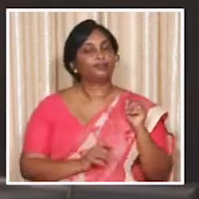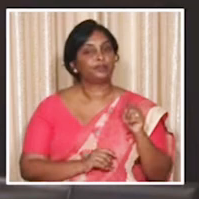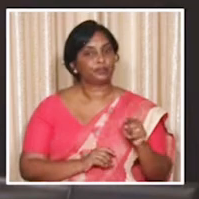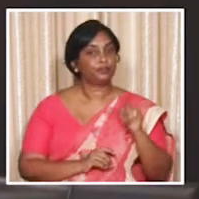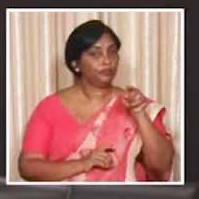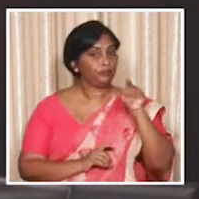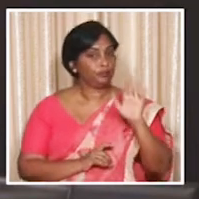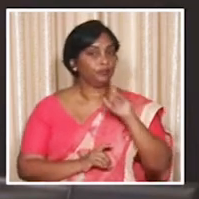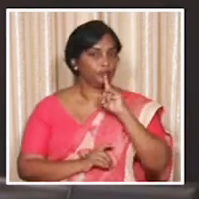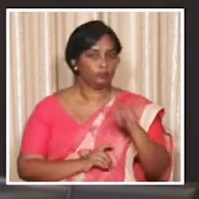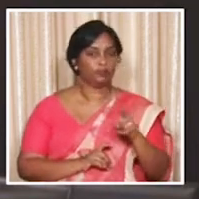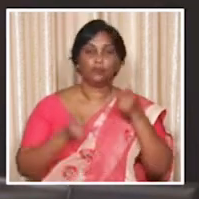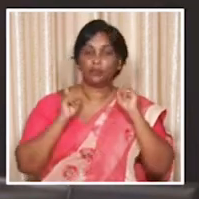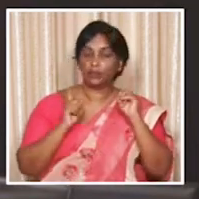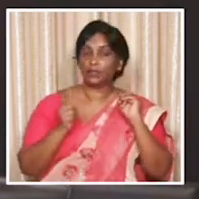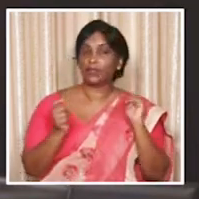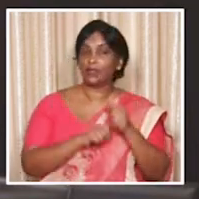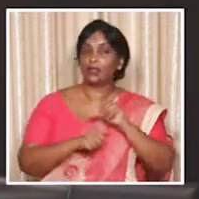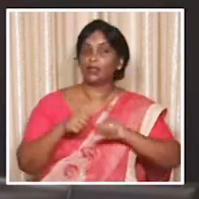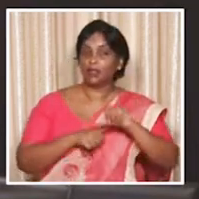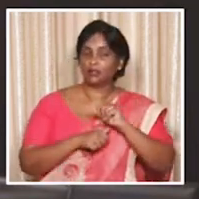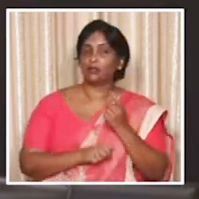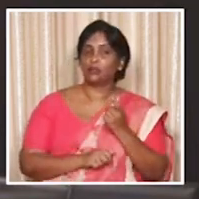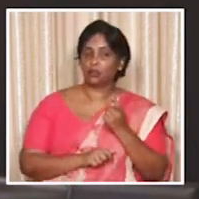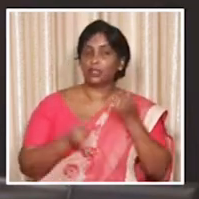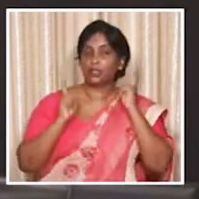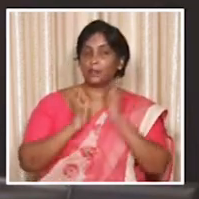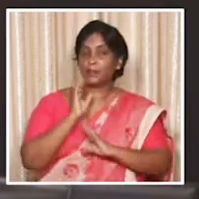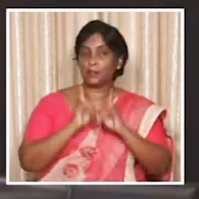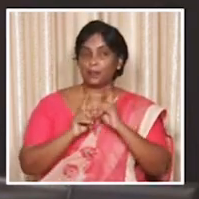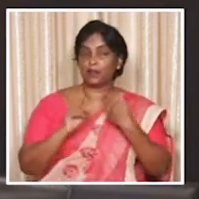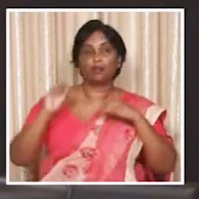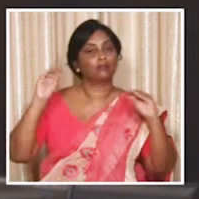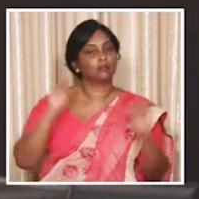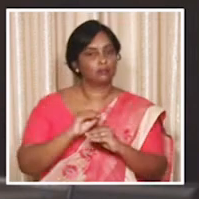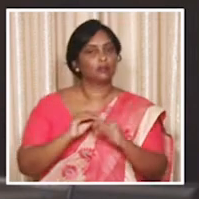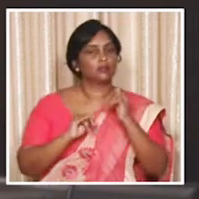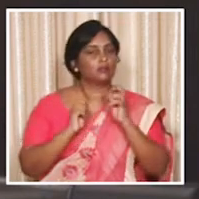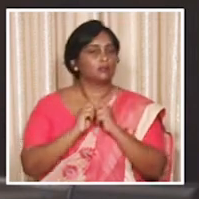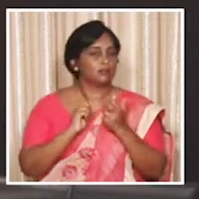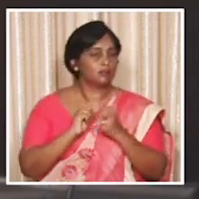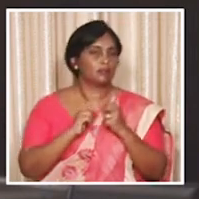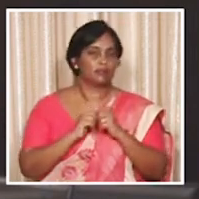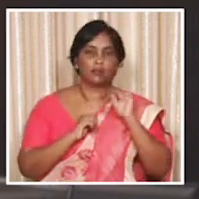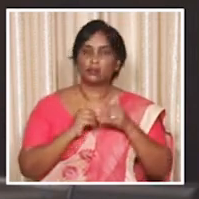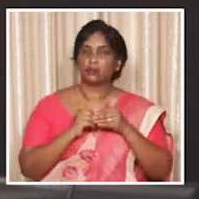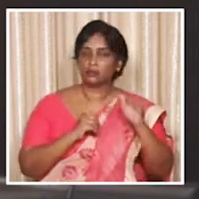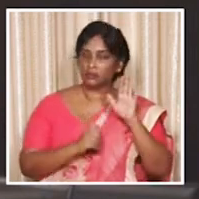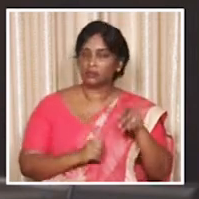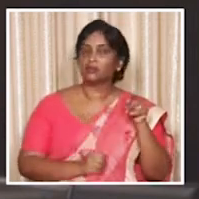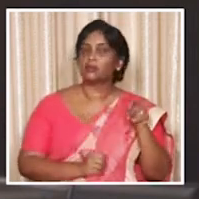ඔවුන් සඳහන් කරන විදිහට මේ ක්‍රීඩා ක්‍රිකට් ආයතනයේ මුදල් ක්‍රීඩා අමාත්‍යාංශයට යෙදවීම සම්බන්ධයෙන් යම් යම් ගැටලුම තාරී තත්වයන් මතුවෙච්ච බව